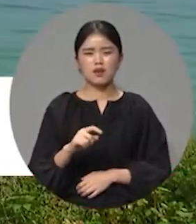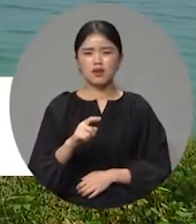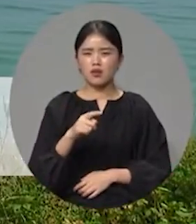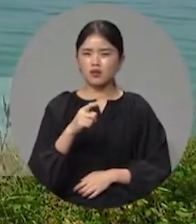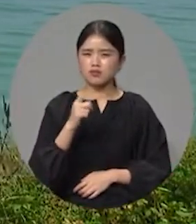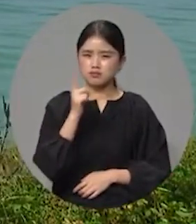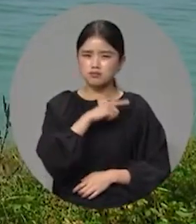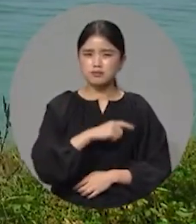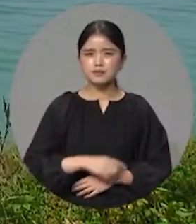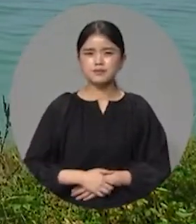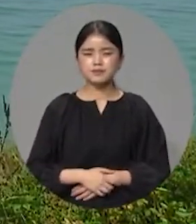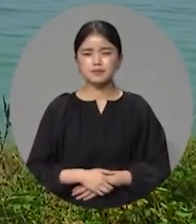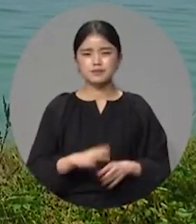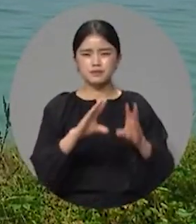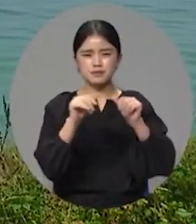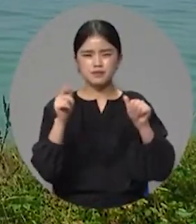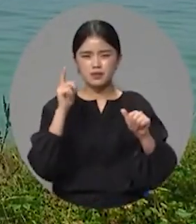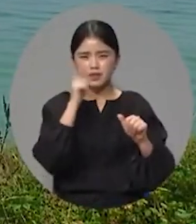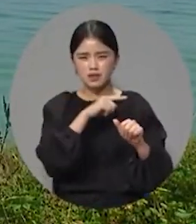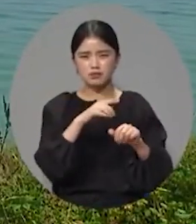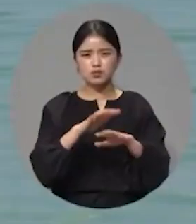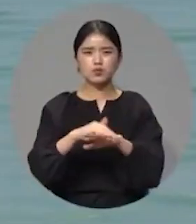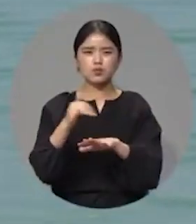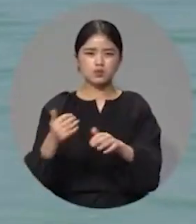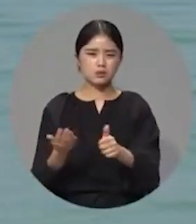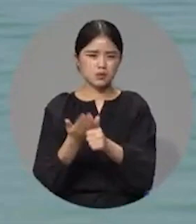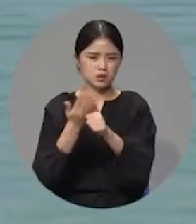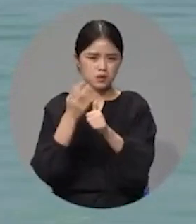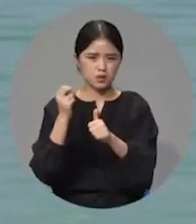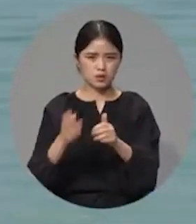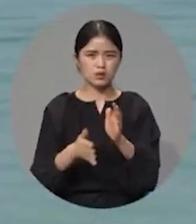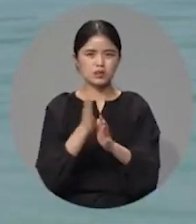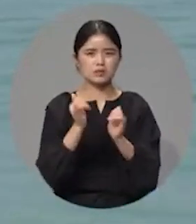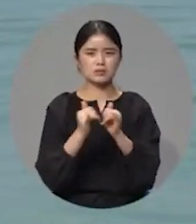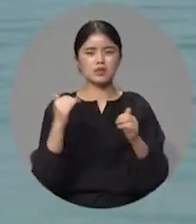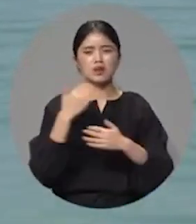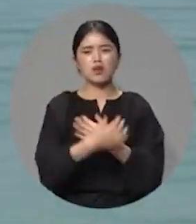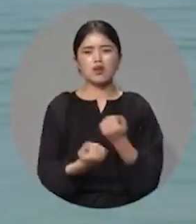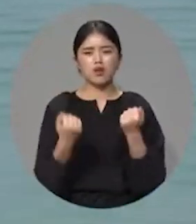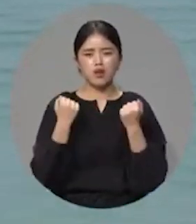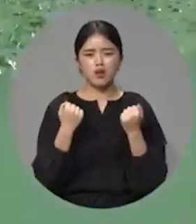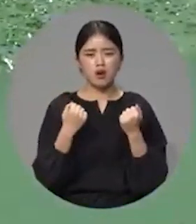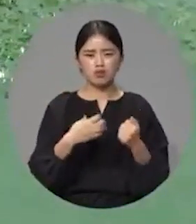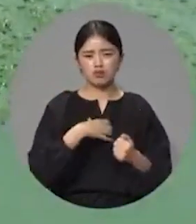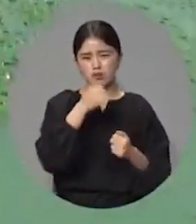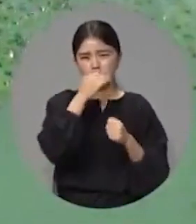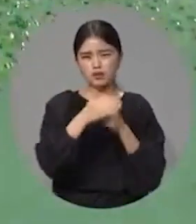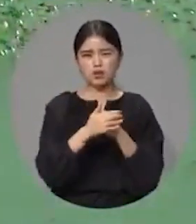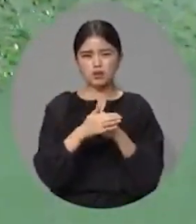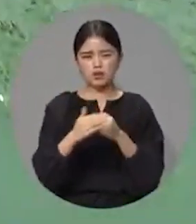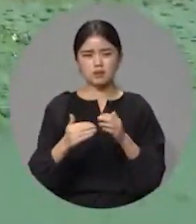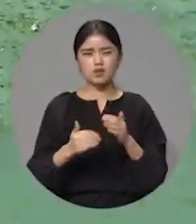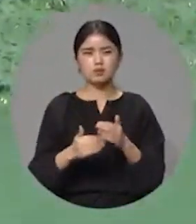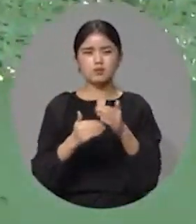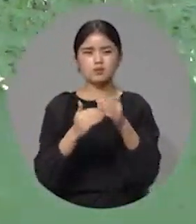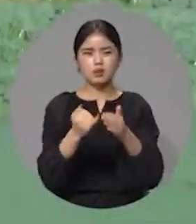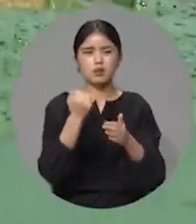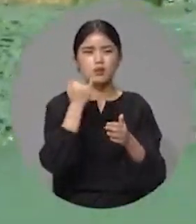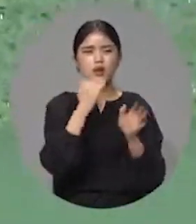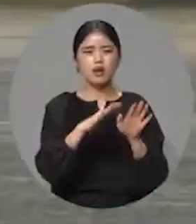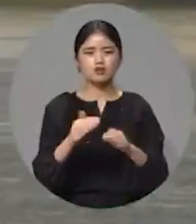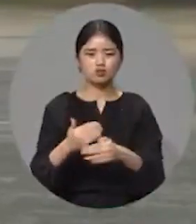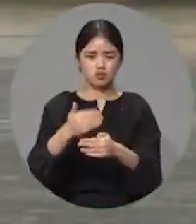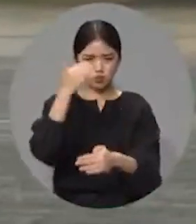어렵고. 또한 수질 악화는 농작물의 생육과 시민 건강에 위협이 된다며 점진적으로 해수 유통을